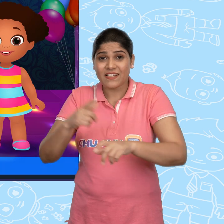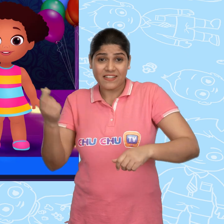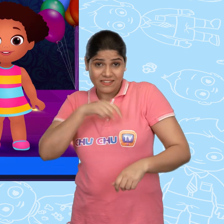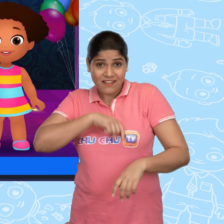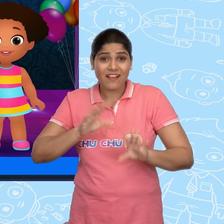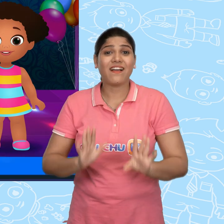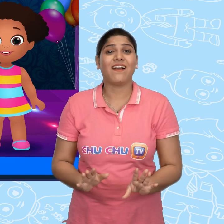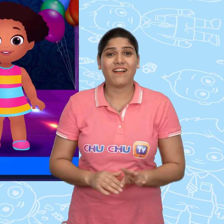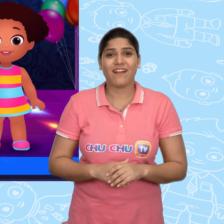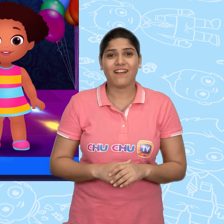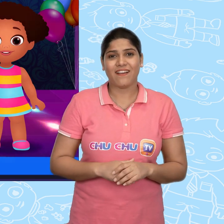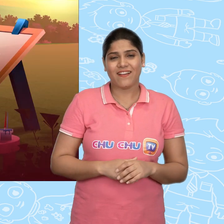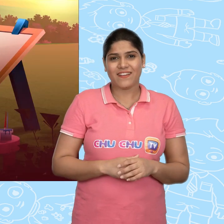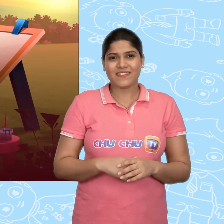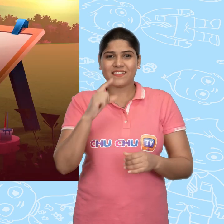है।